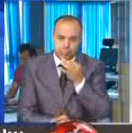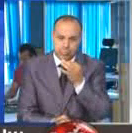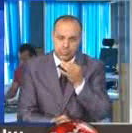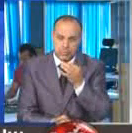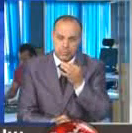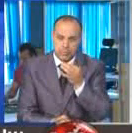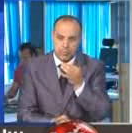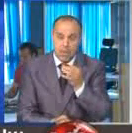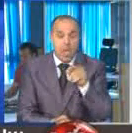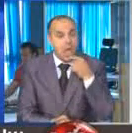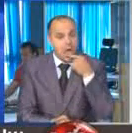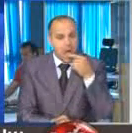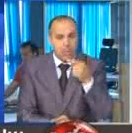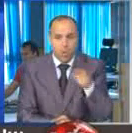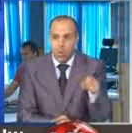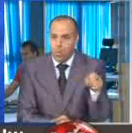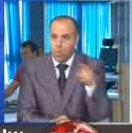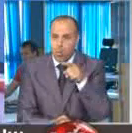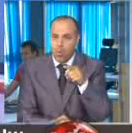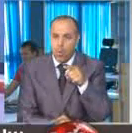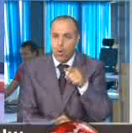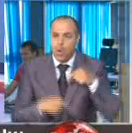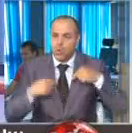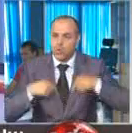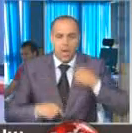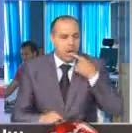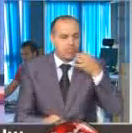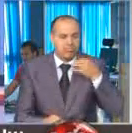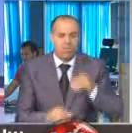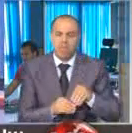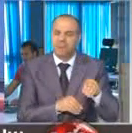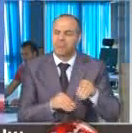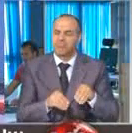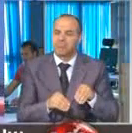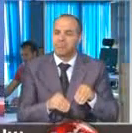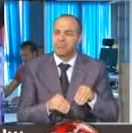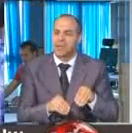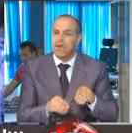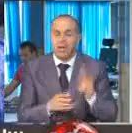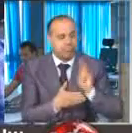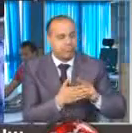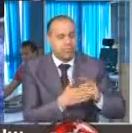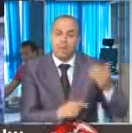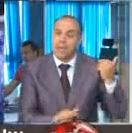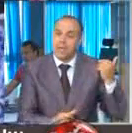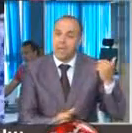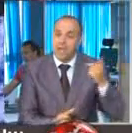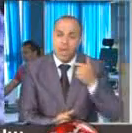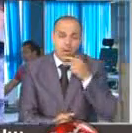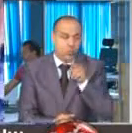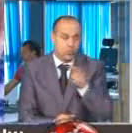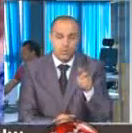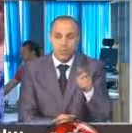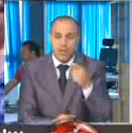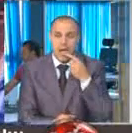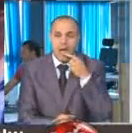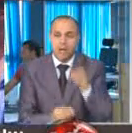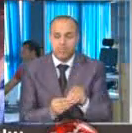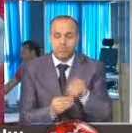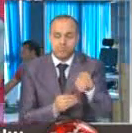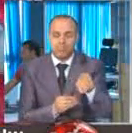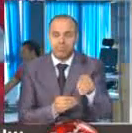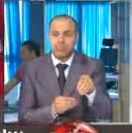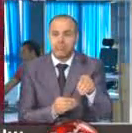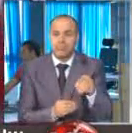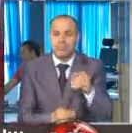العباسي، الذي أشار إلى إخلال الحكومة بتعهداتها والتنكر للاتفاق الحاصل بينهما حول التمديد الاختياري